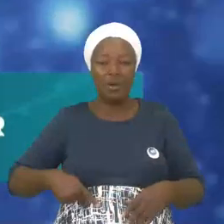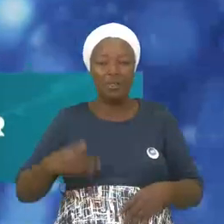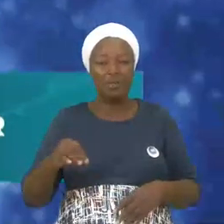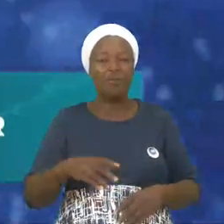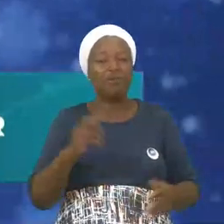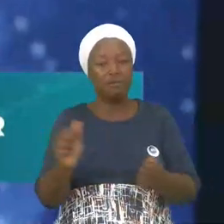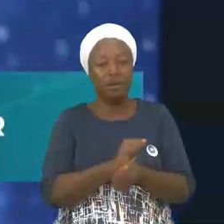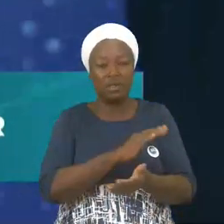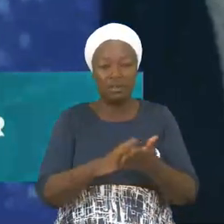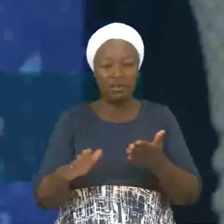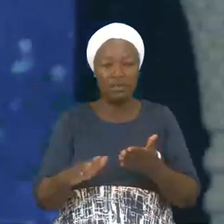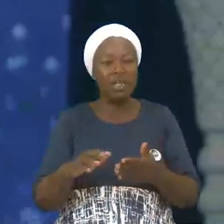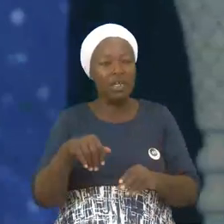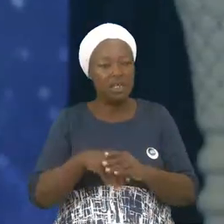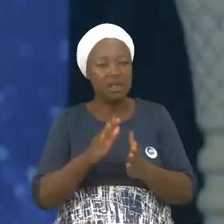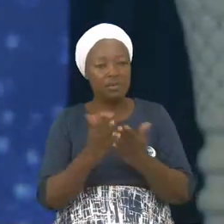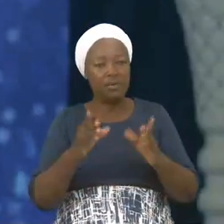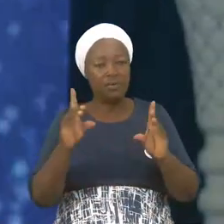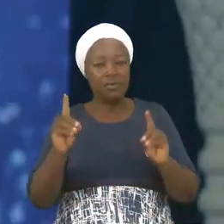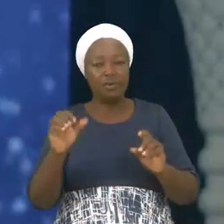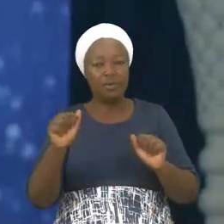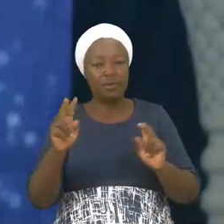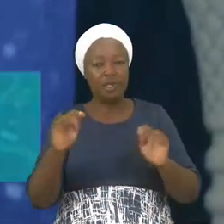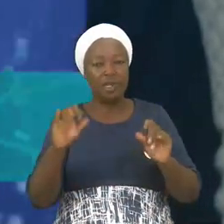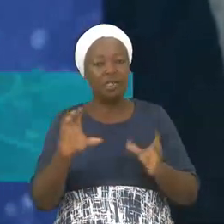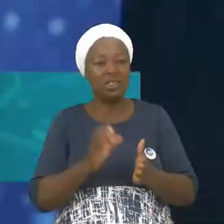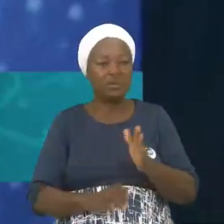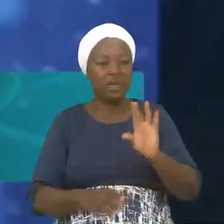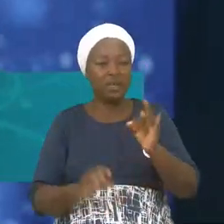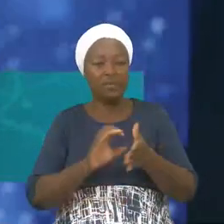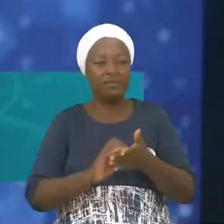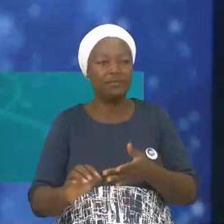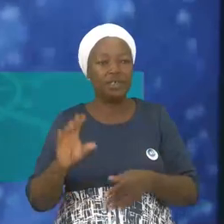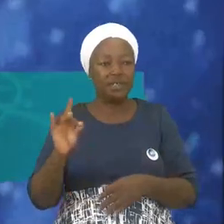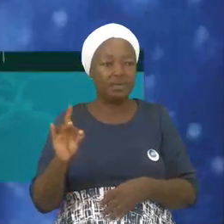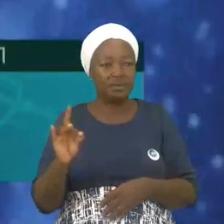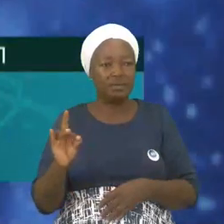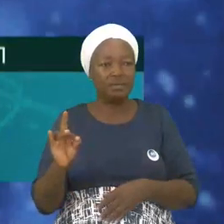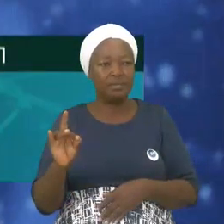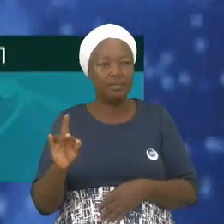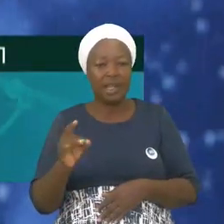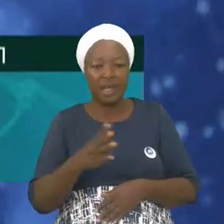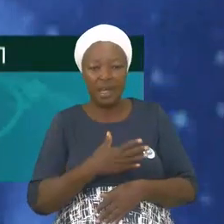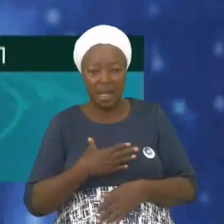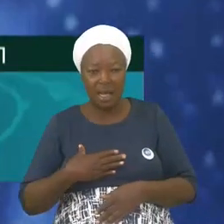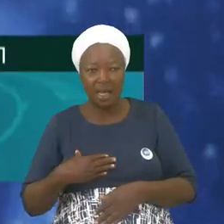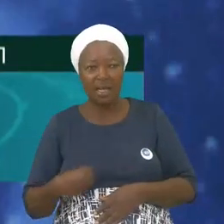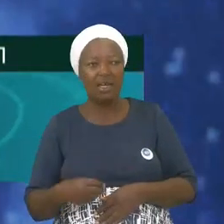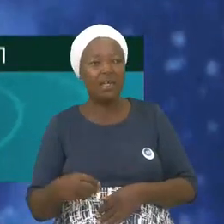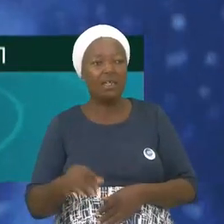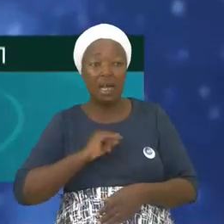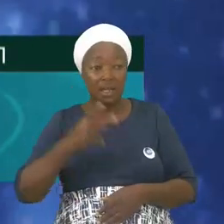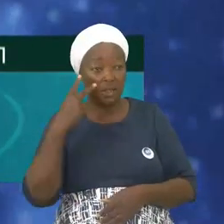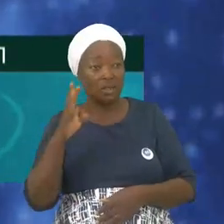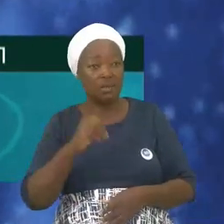pieds par le prince de la perdition. En Daniel au chapitre 8, lisons à partir du verset 7.